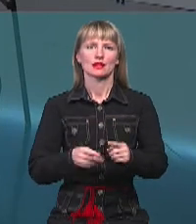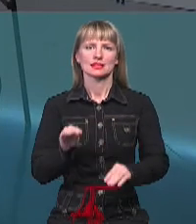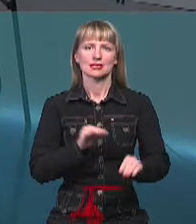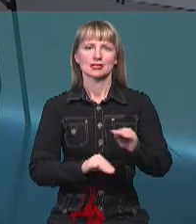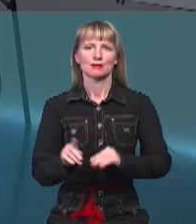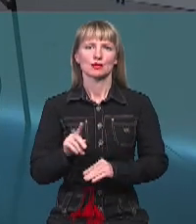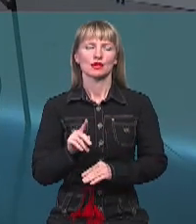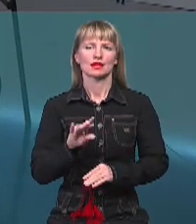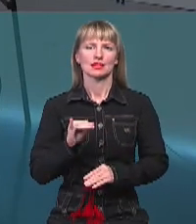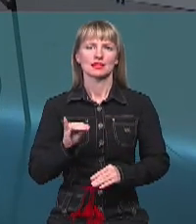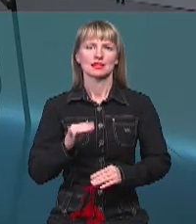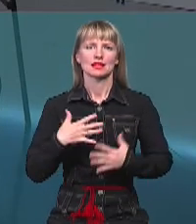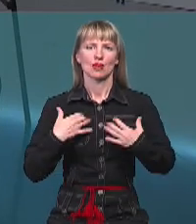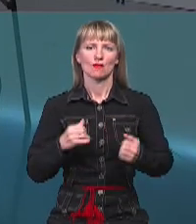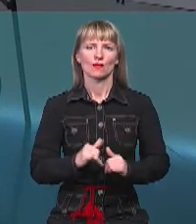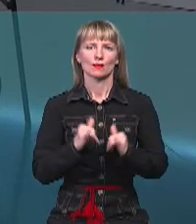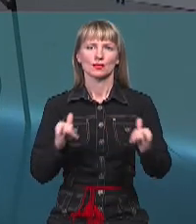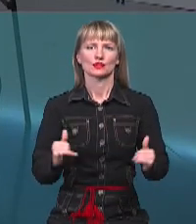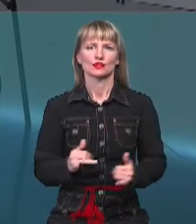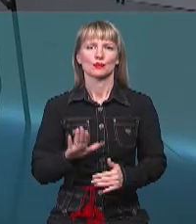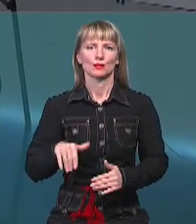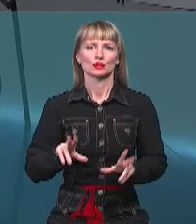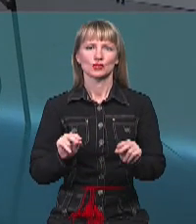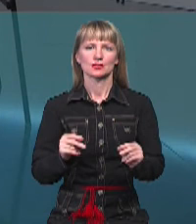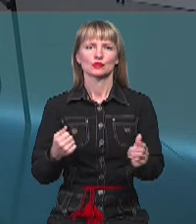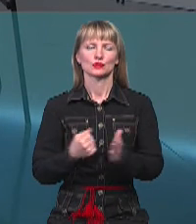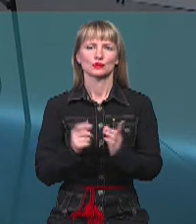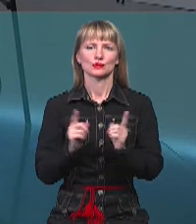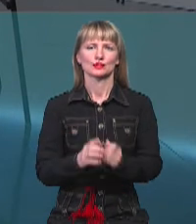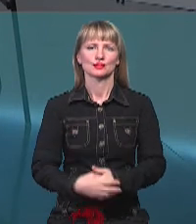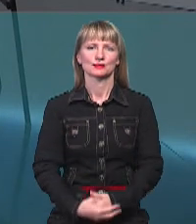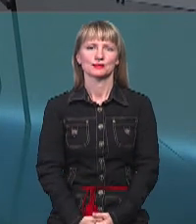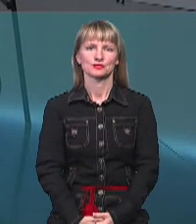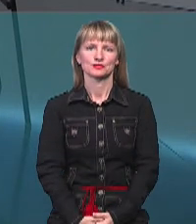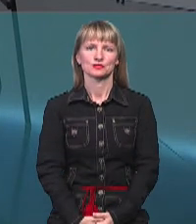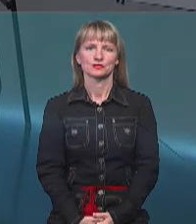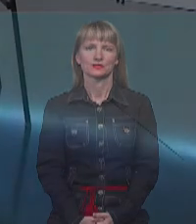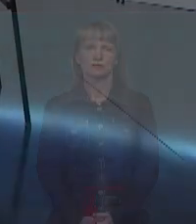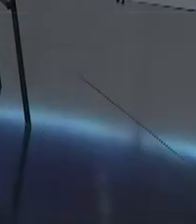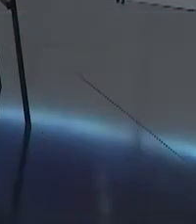аби здоров'я більшало і міцнішало. Хай щастить. До побачення. До побачення.